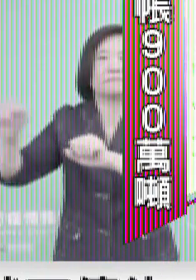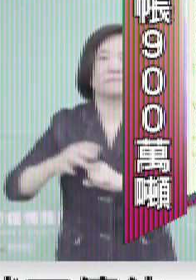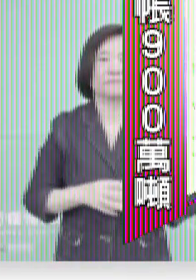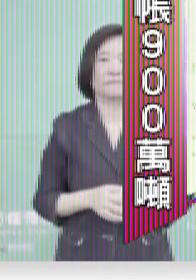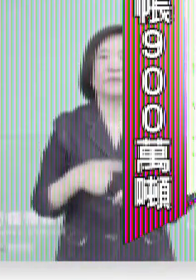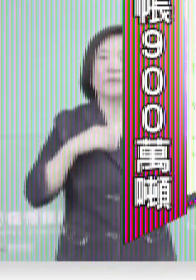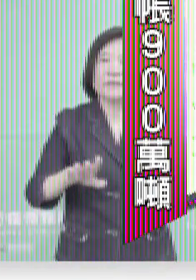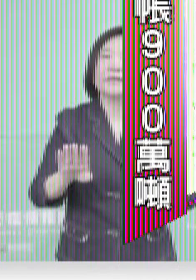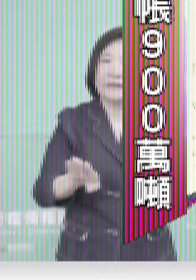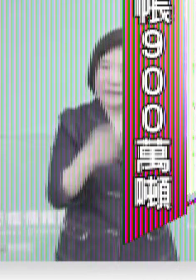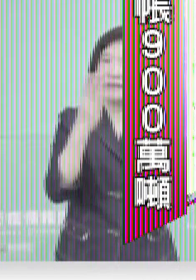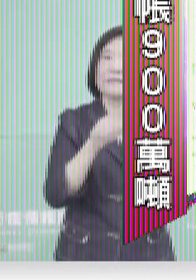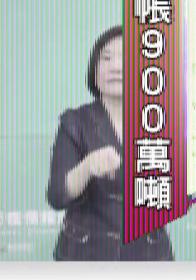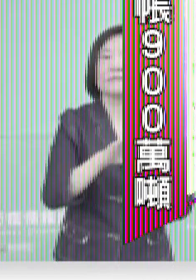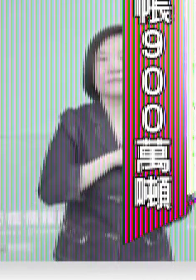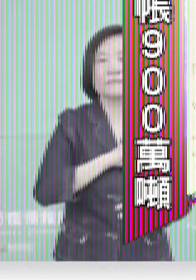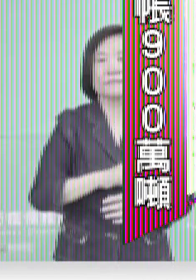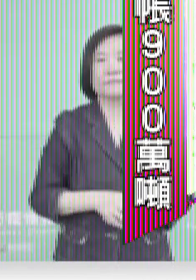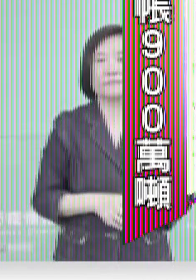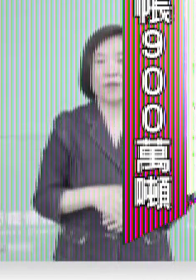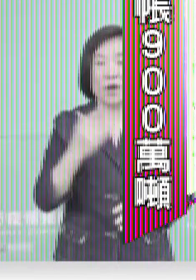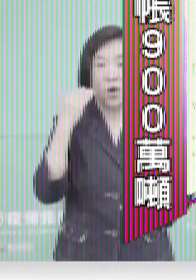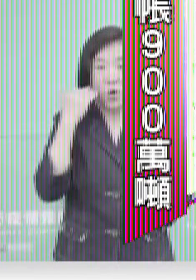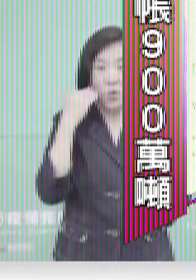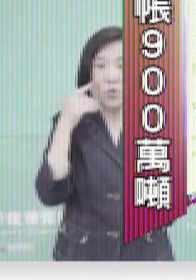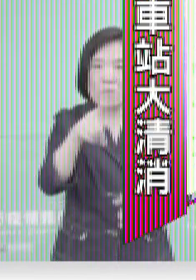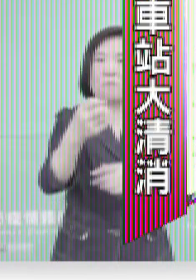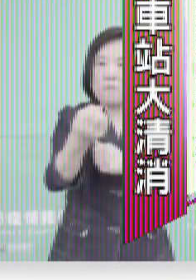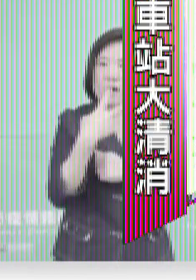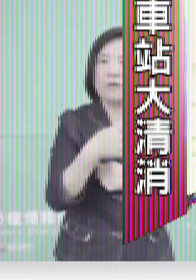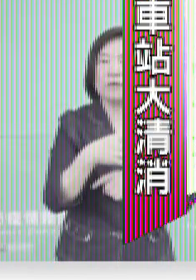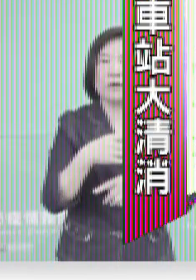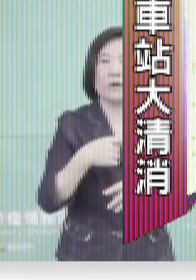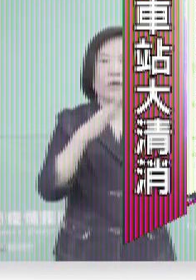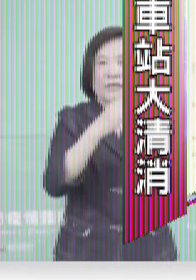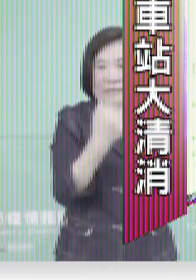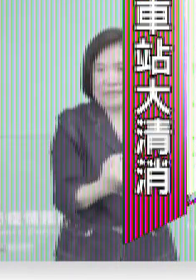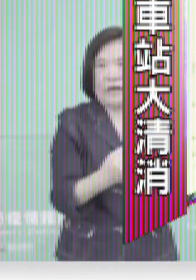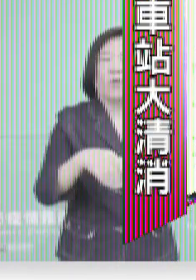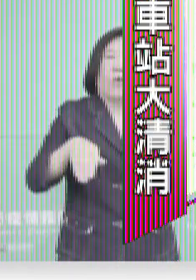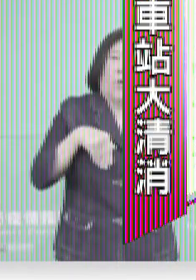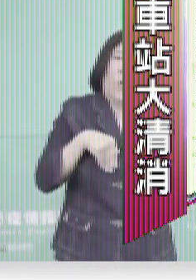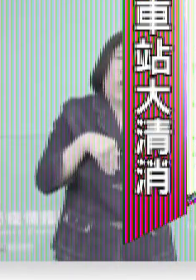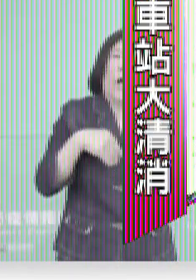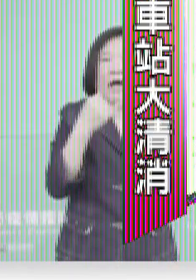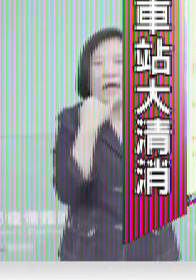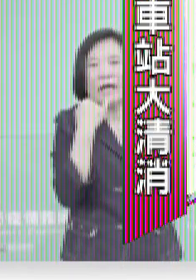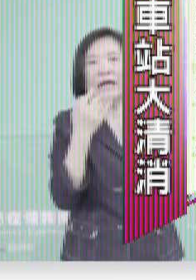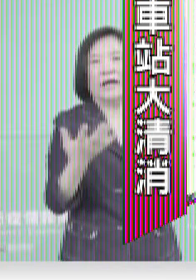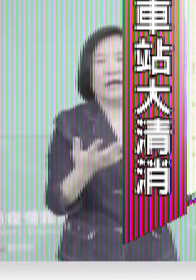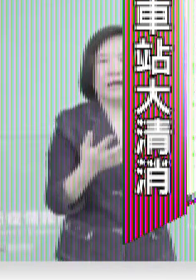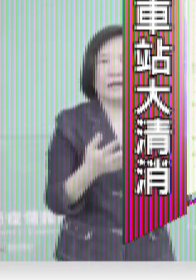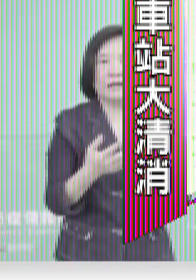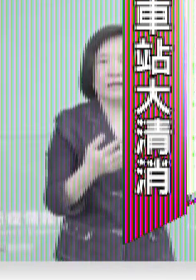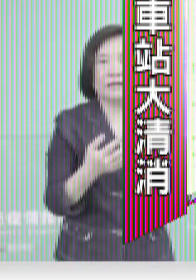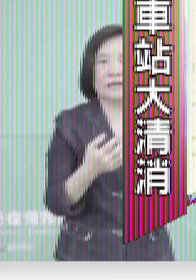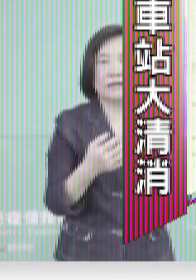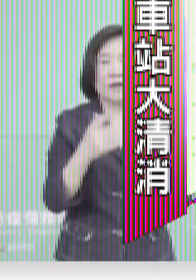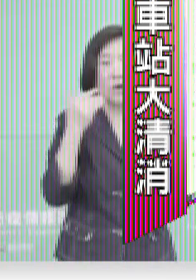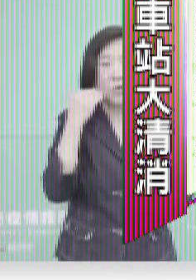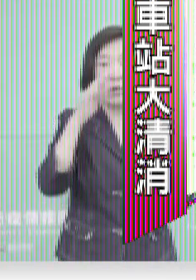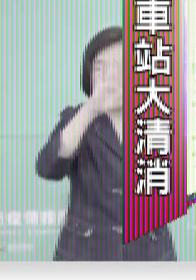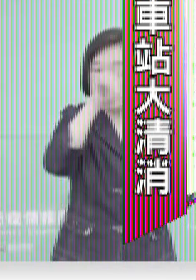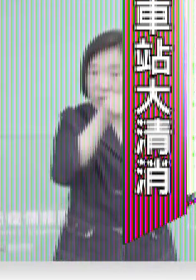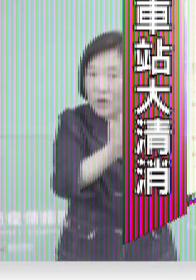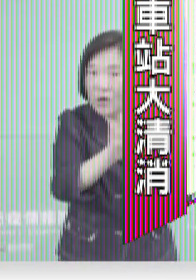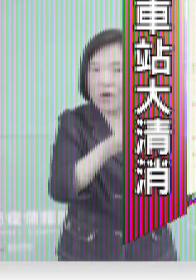始应该是这样的哦，除非你有很强的理由，你知道吗？就算你没有症状，原则上是一